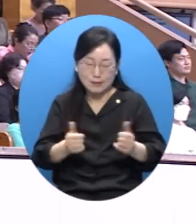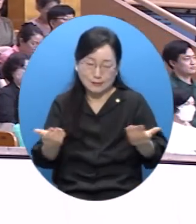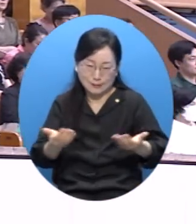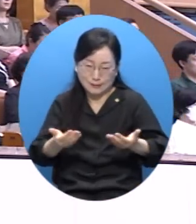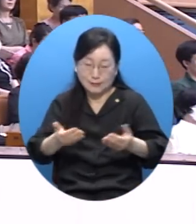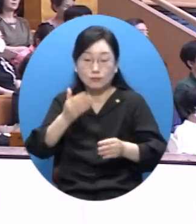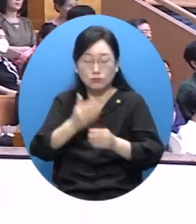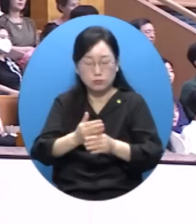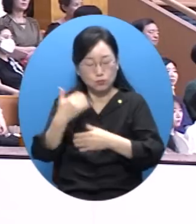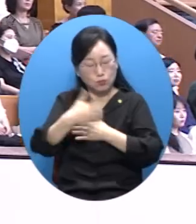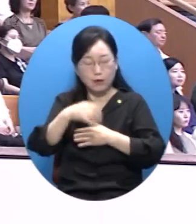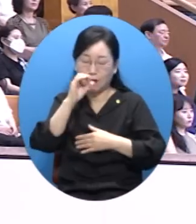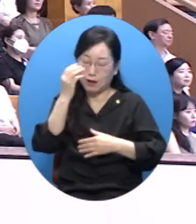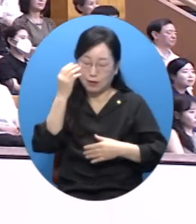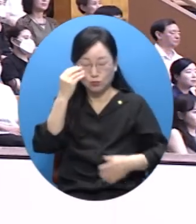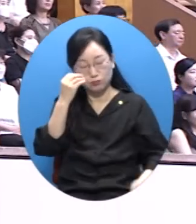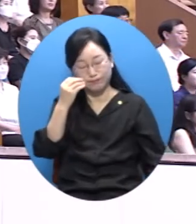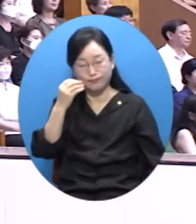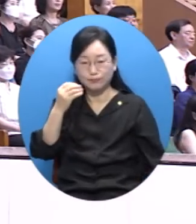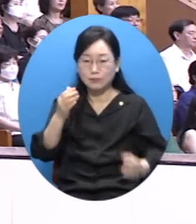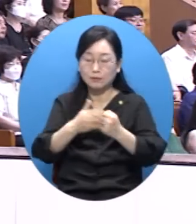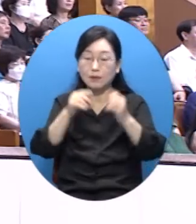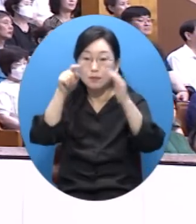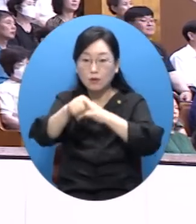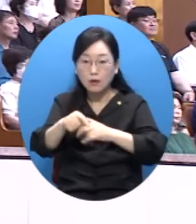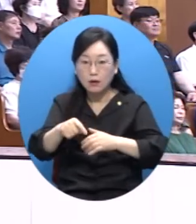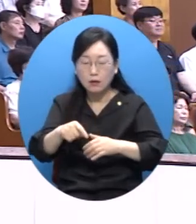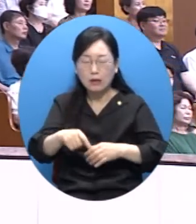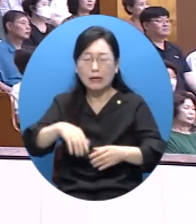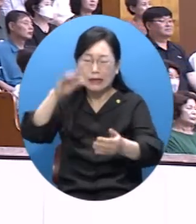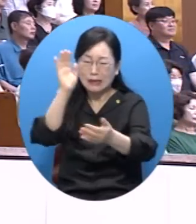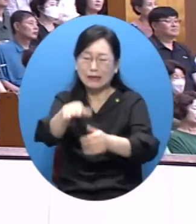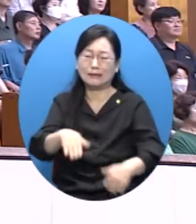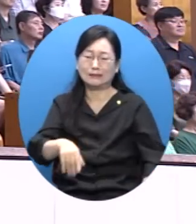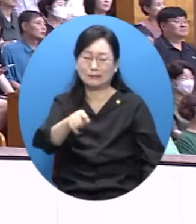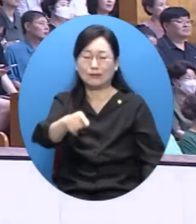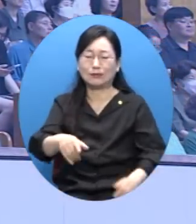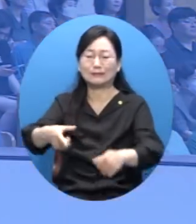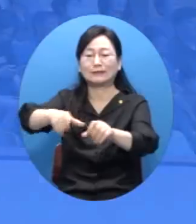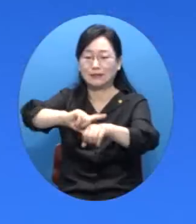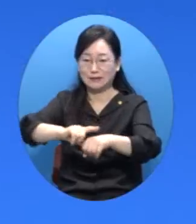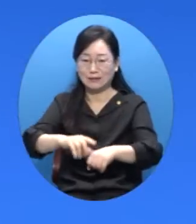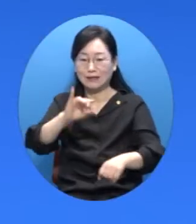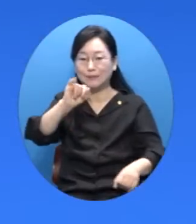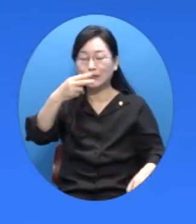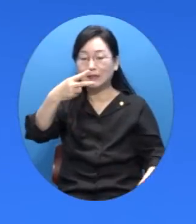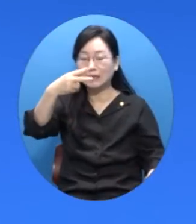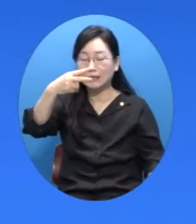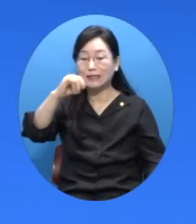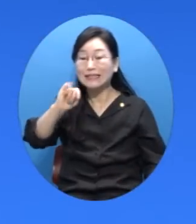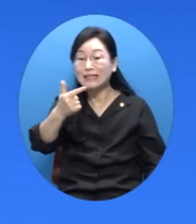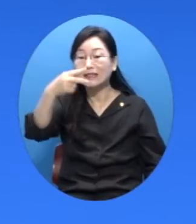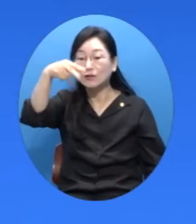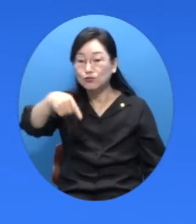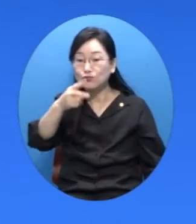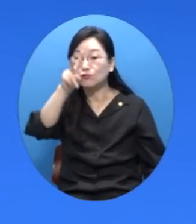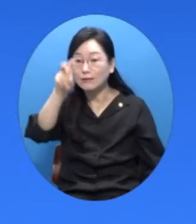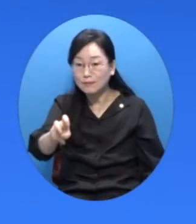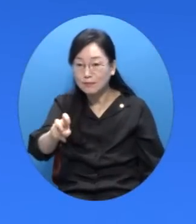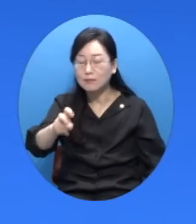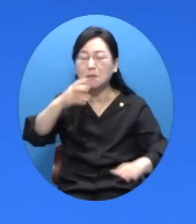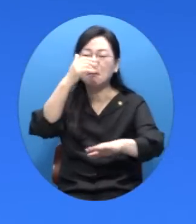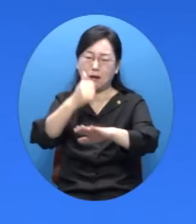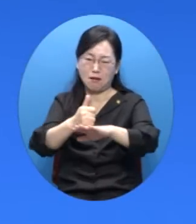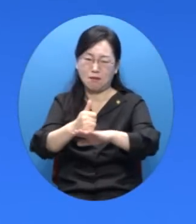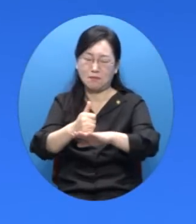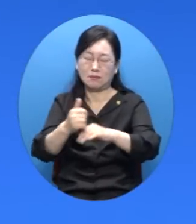상태가 안 좋아가 보니까 왜 이렇게 이제 오셨습니까? 당신 이 비인두암 말기라 얼마 살지